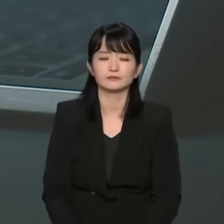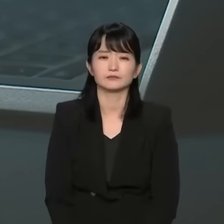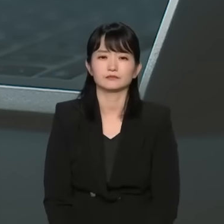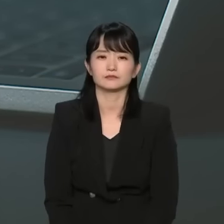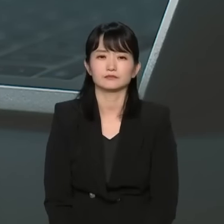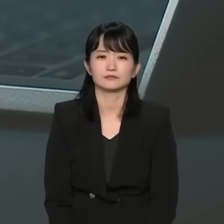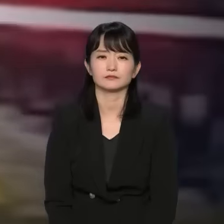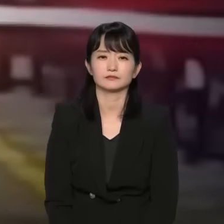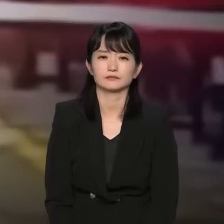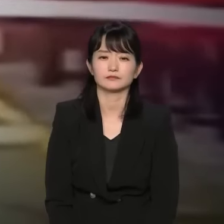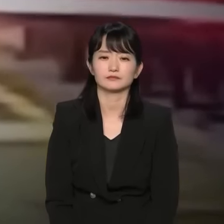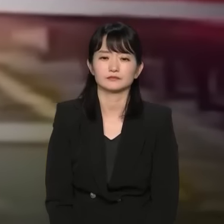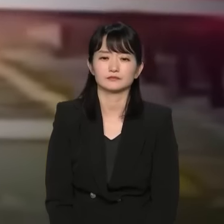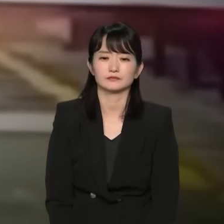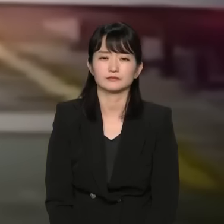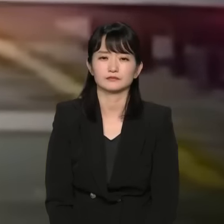기자입니다.